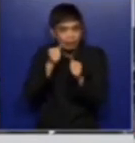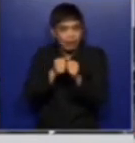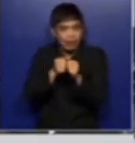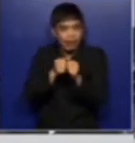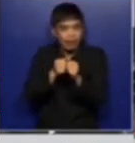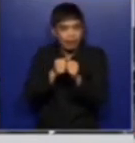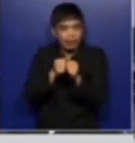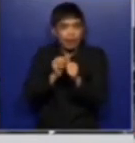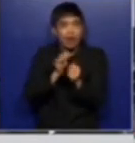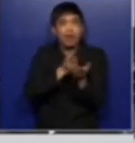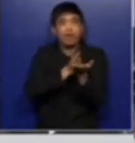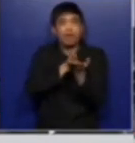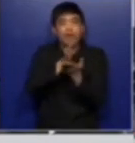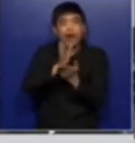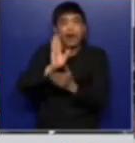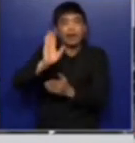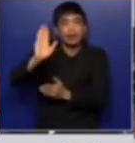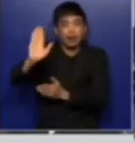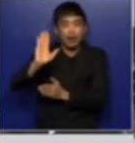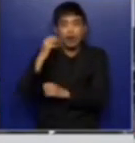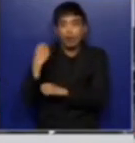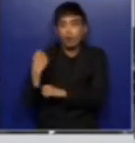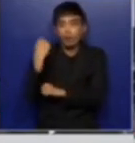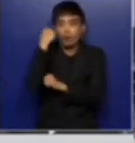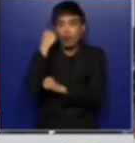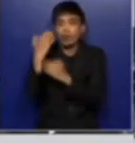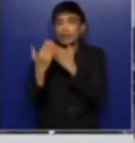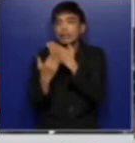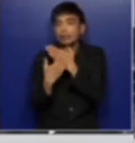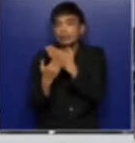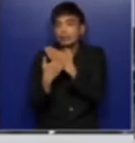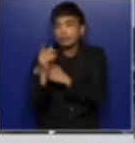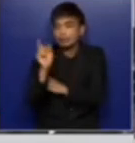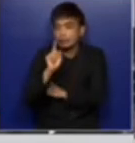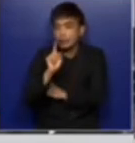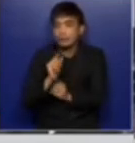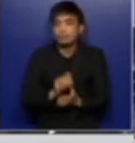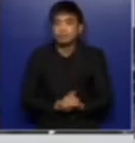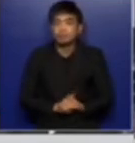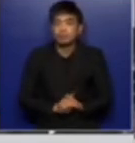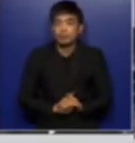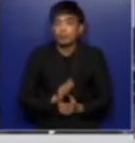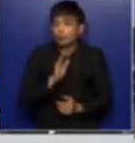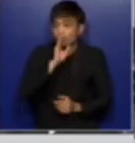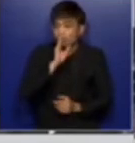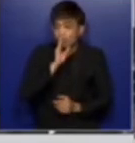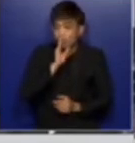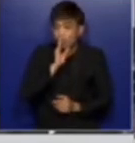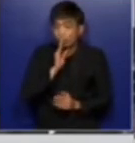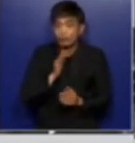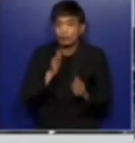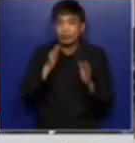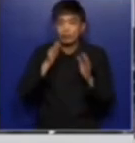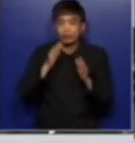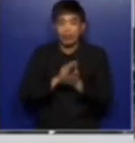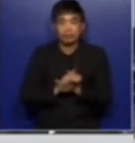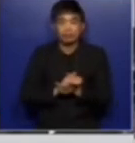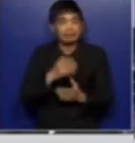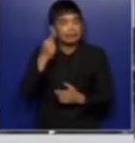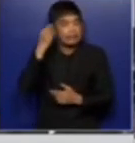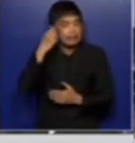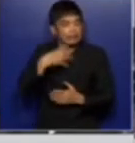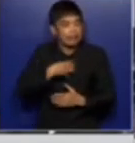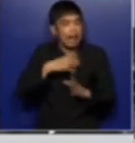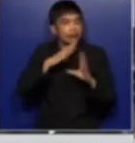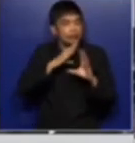ที่ขวายความมั่นคงเตือนสติตนเองคือแม้หวังตั้งสงบจงเตรียม